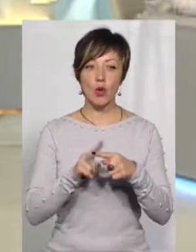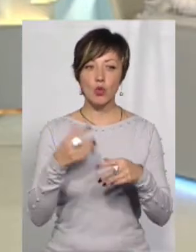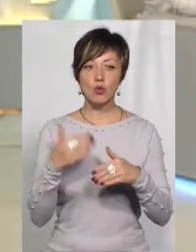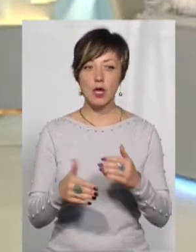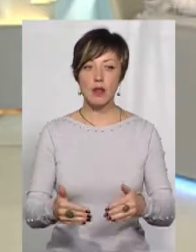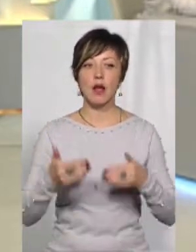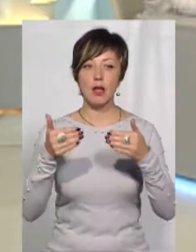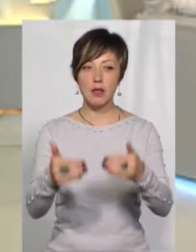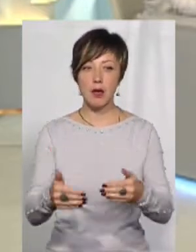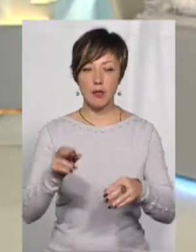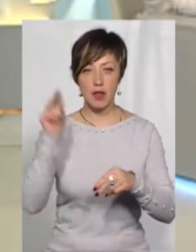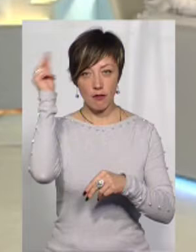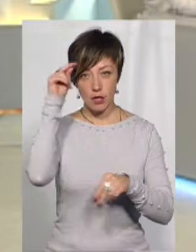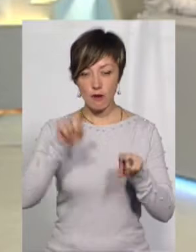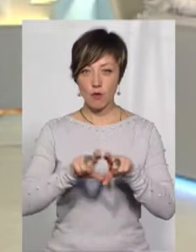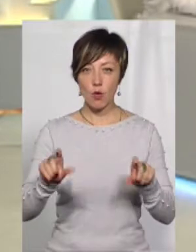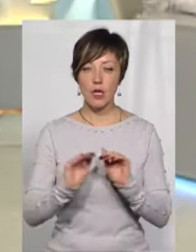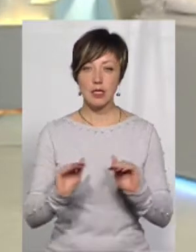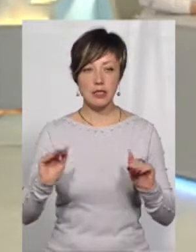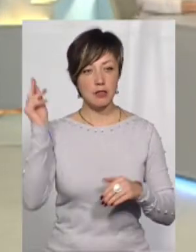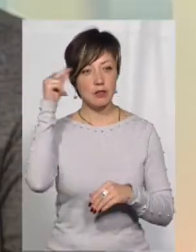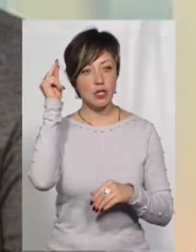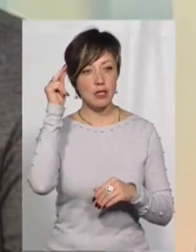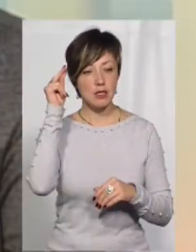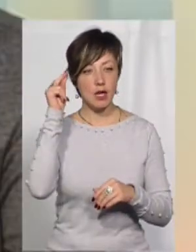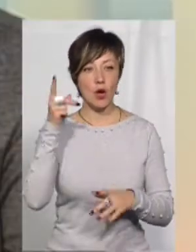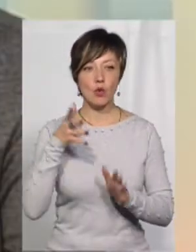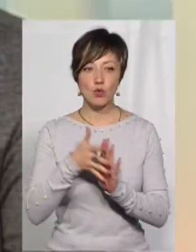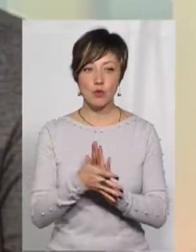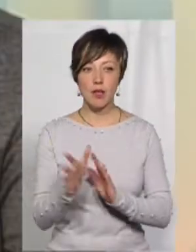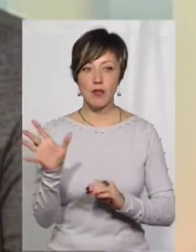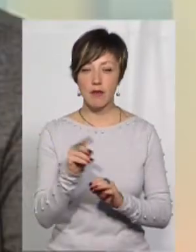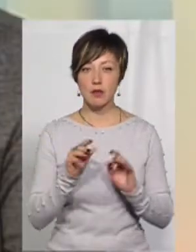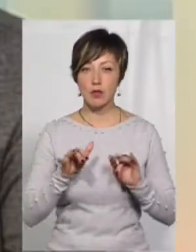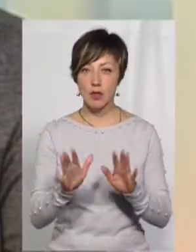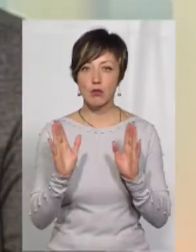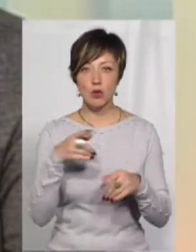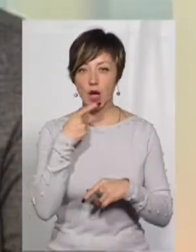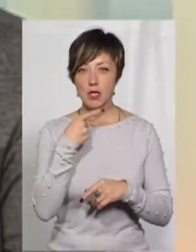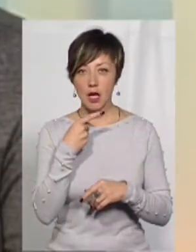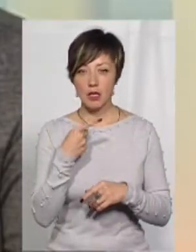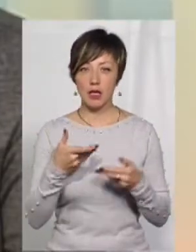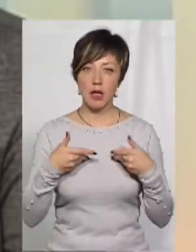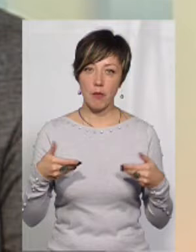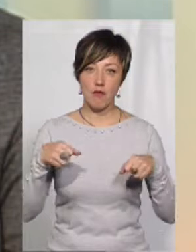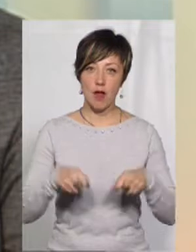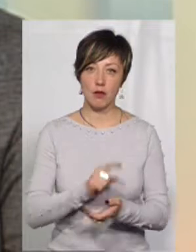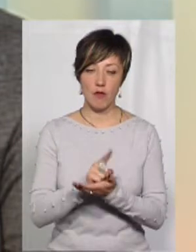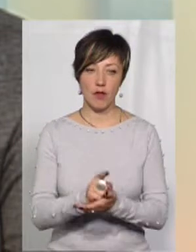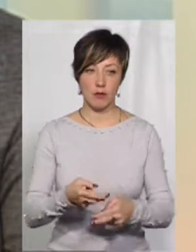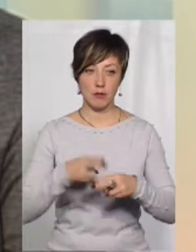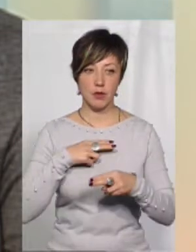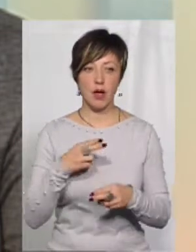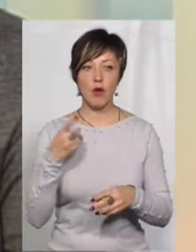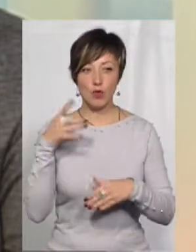етапі навчання в школі діти вчаться розуміти весь процес. Вони будуть казати, що нам влада повинна зробити.